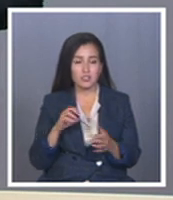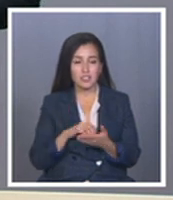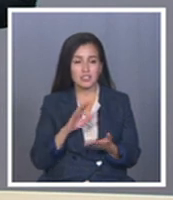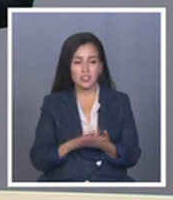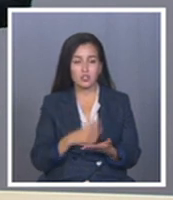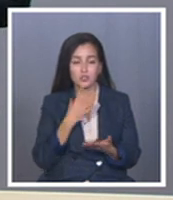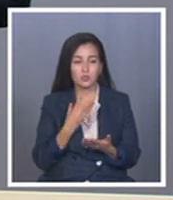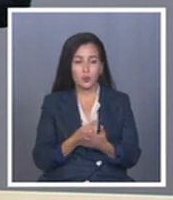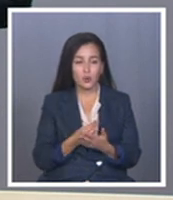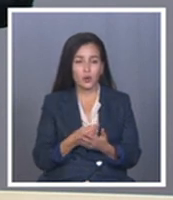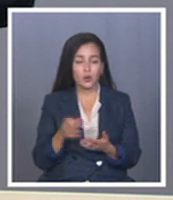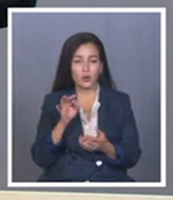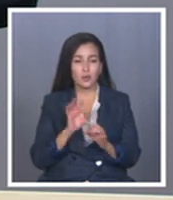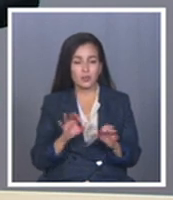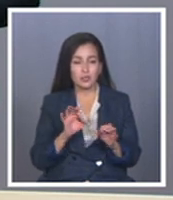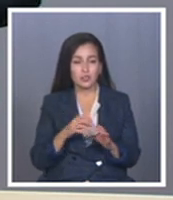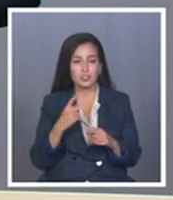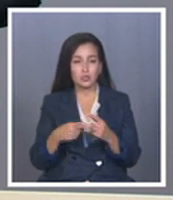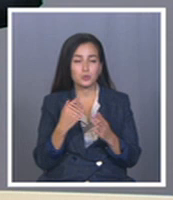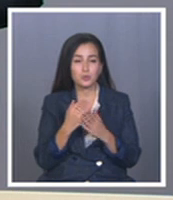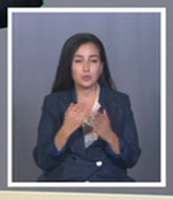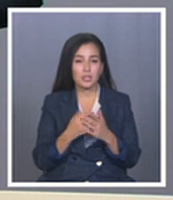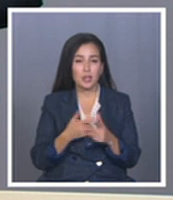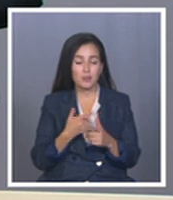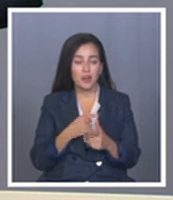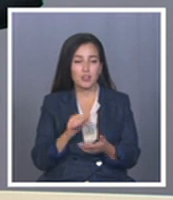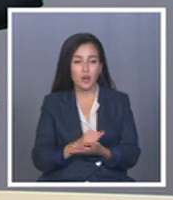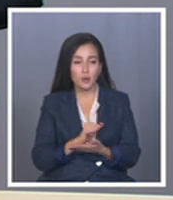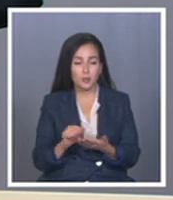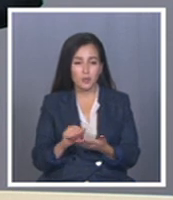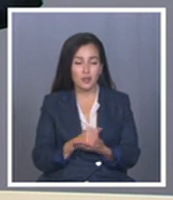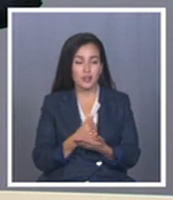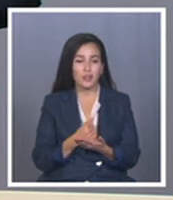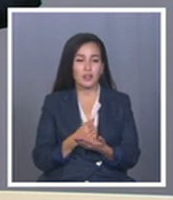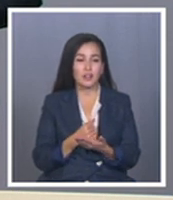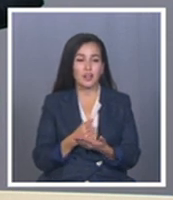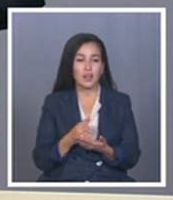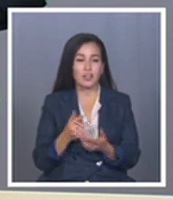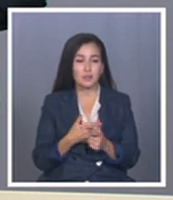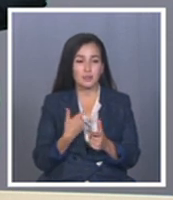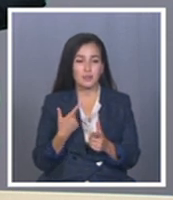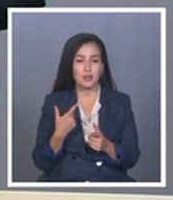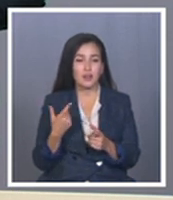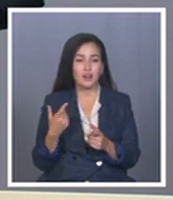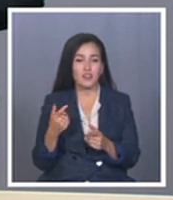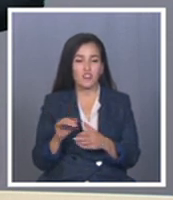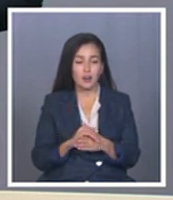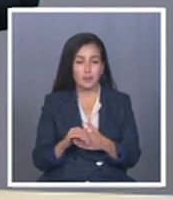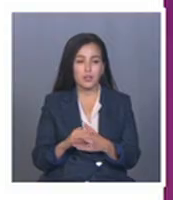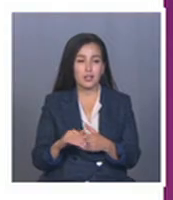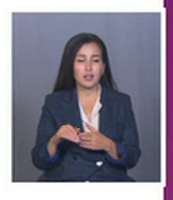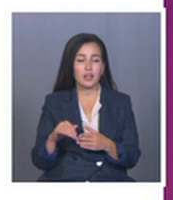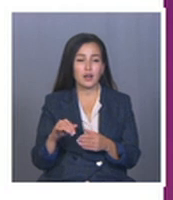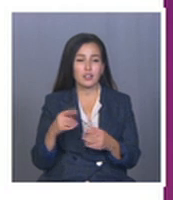свою. Следующая структура. Наименование документа автобиография, фамилия, имя, отчество, дата